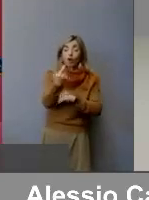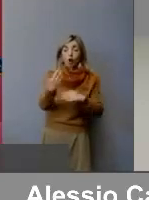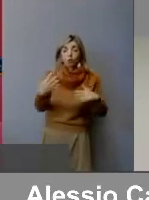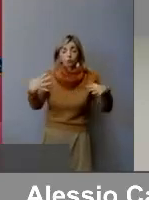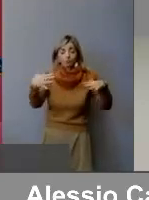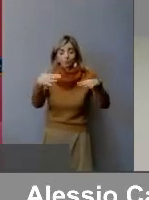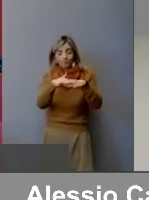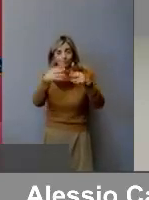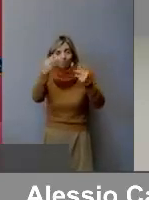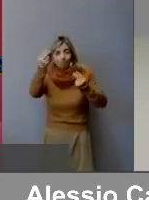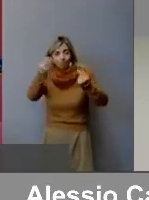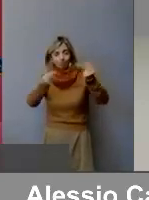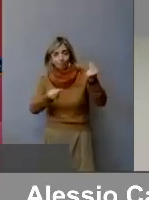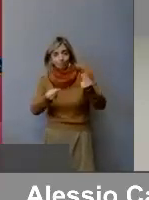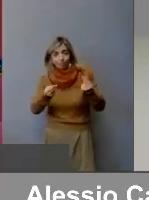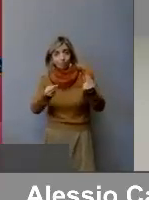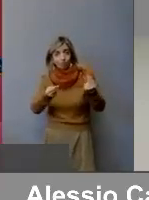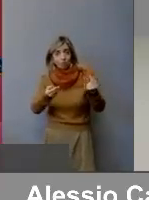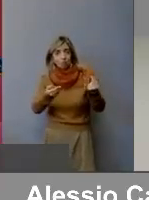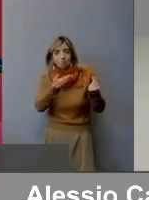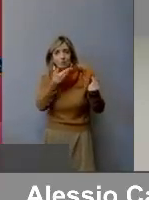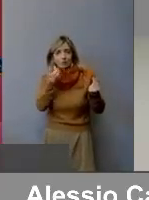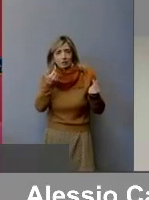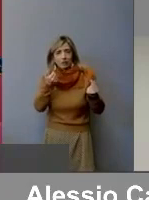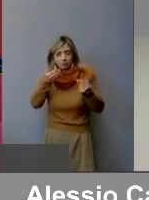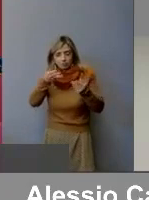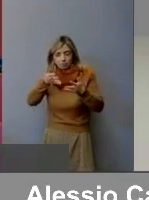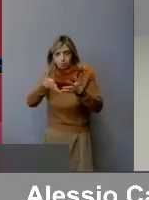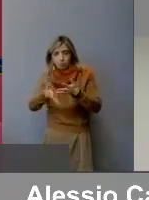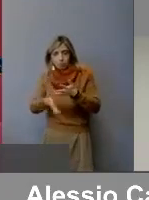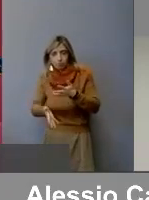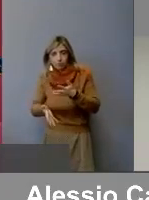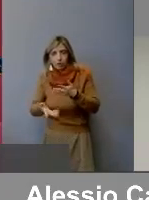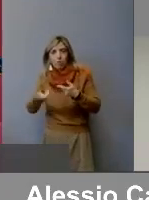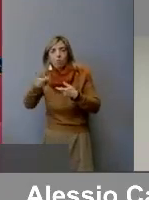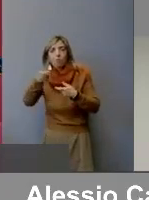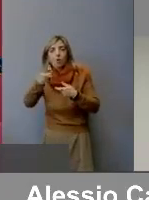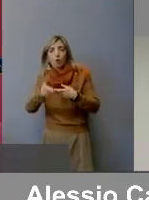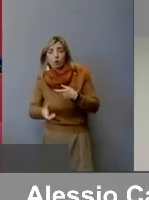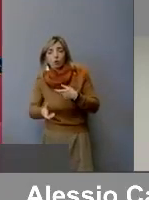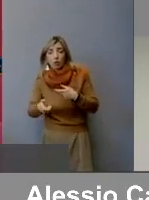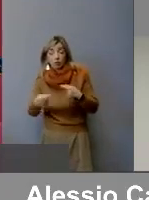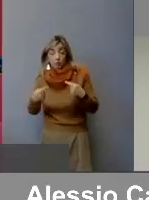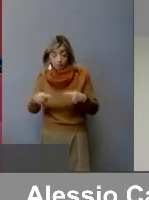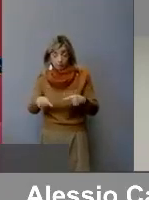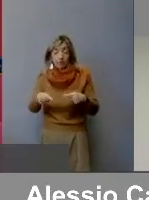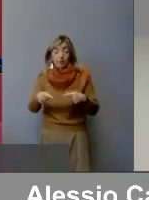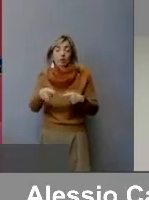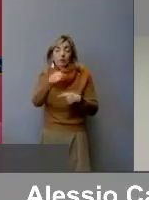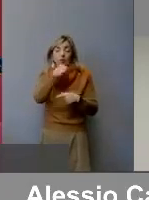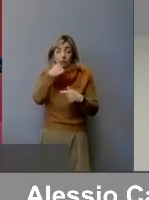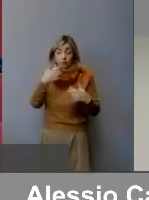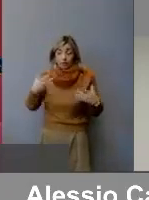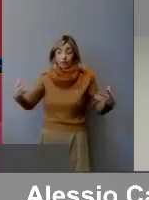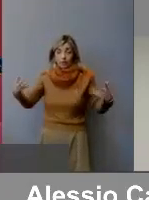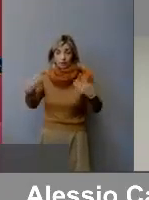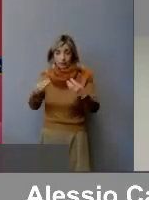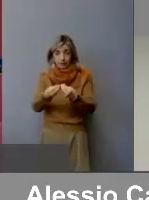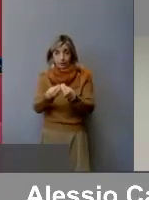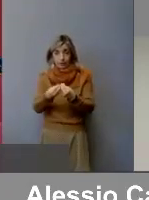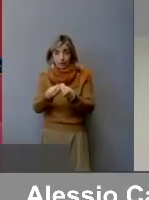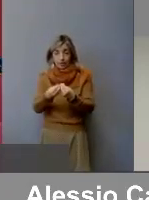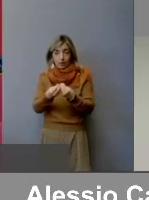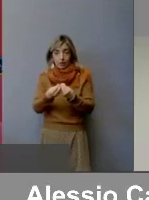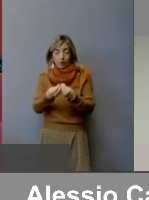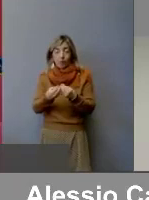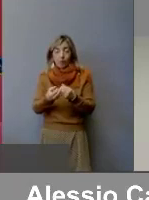quindi una ragione in più per proseguire in questa riflessione insieme e quindi un'esigenza di approfondimenti si tratta